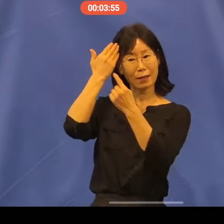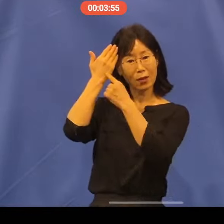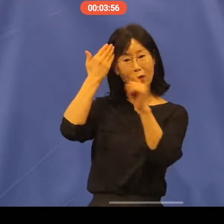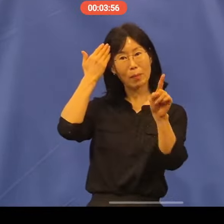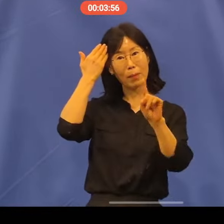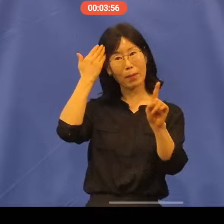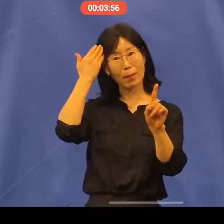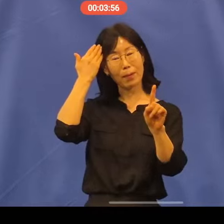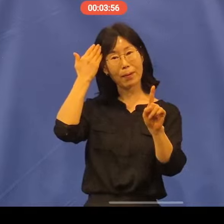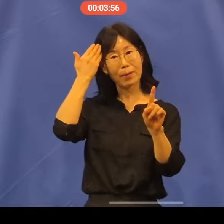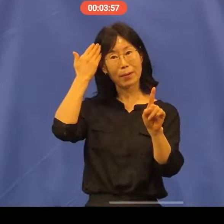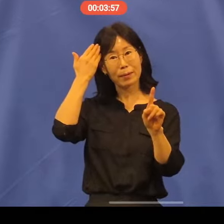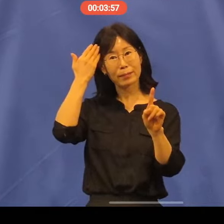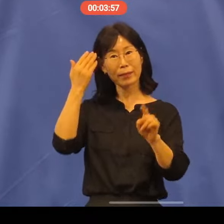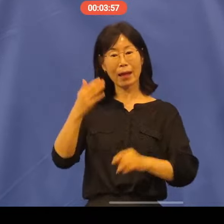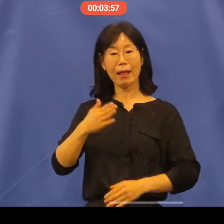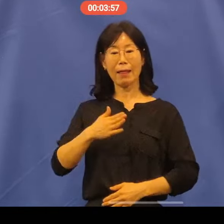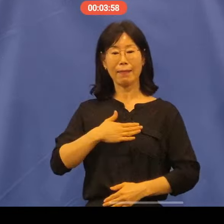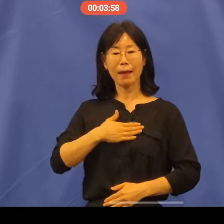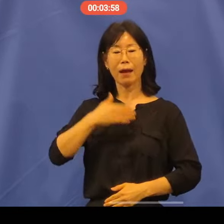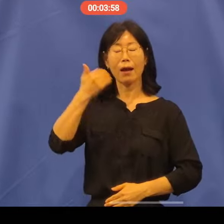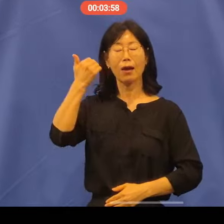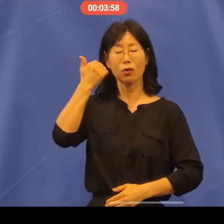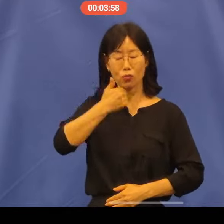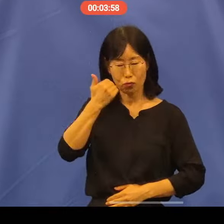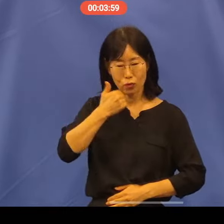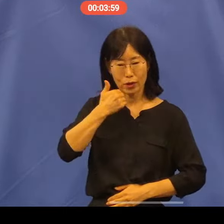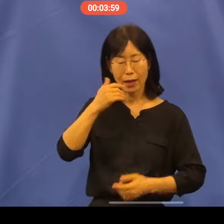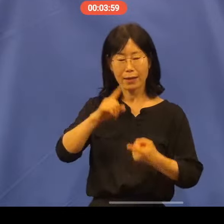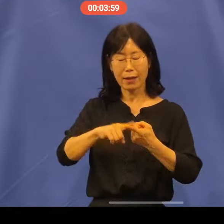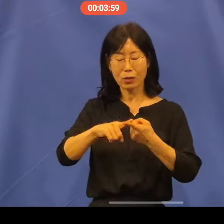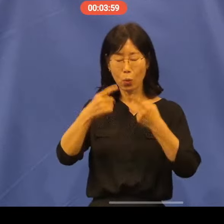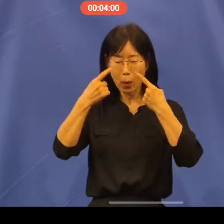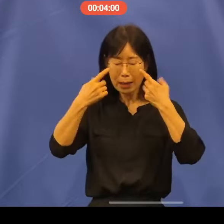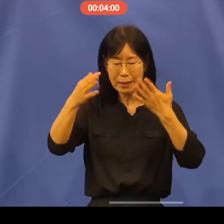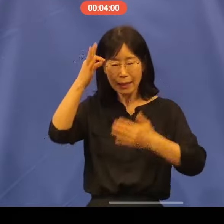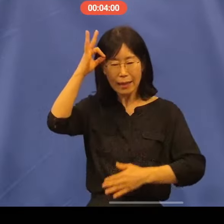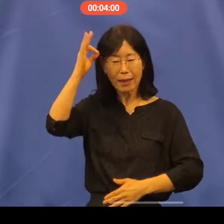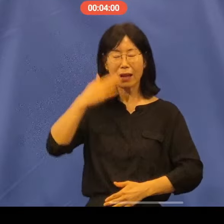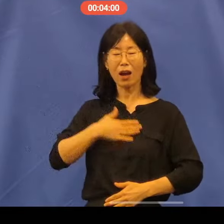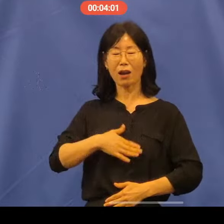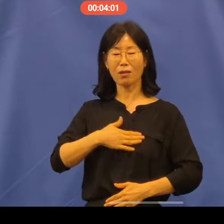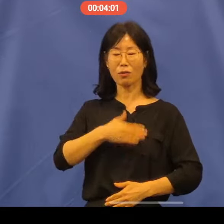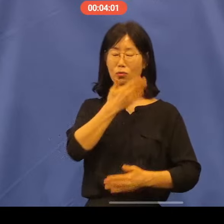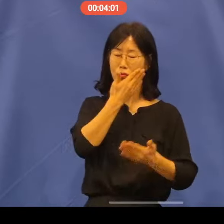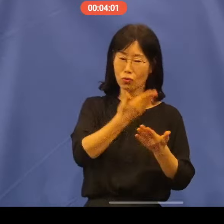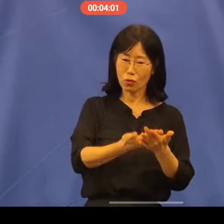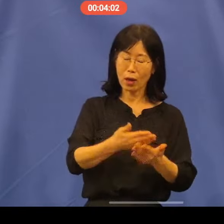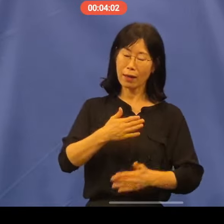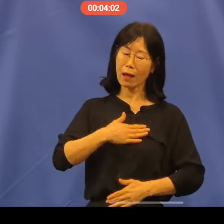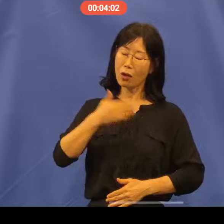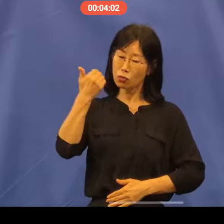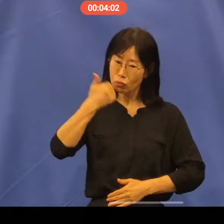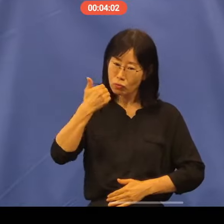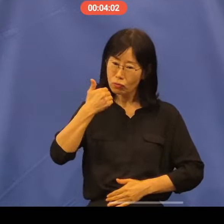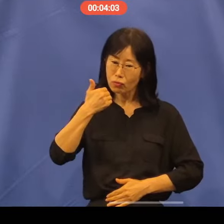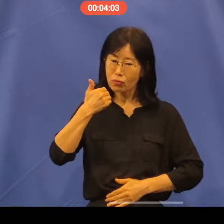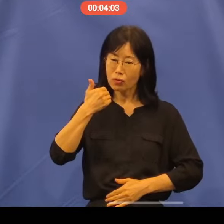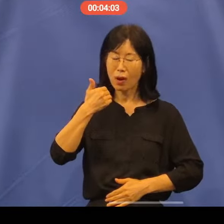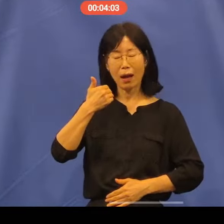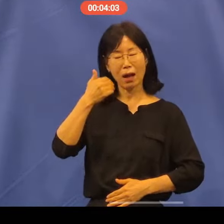그 지식은 내가 누구인가에 대한 질문에 대한 답을 해줄 수 있어야 돼요. 근데 이게 어려워요. 내가 누구인가?